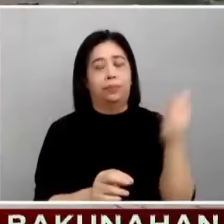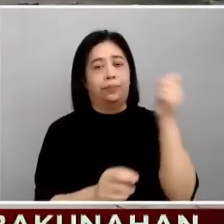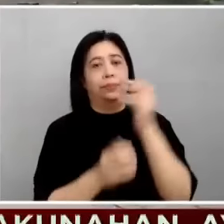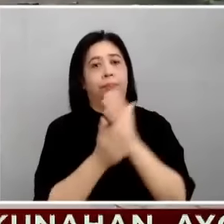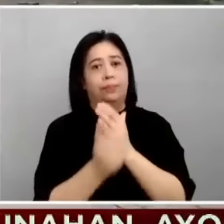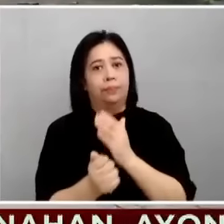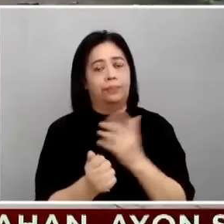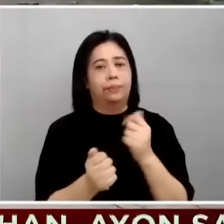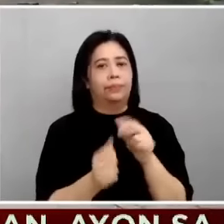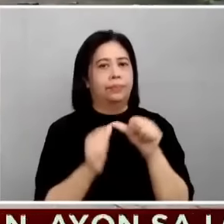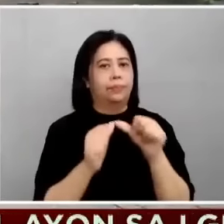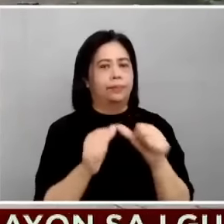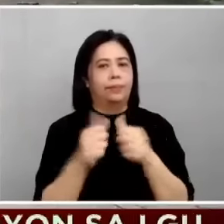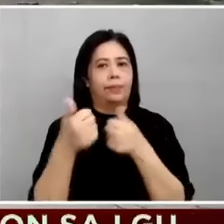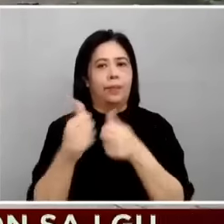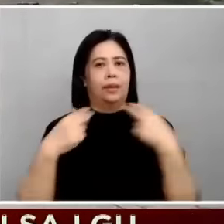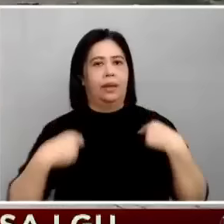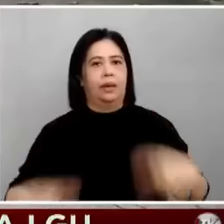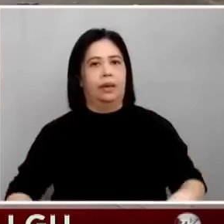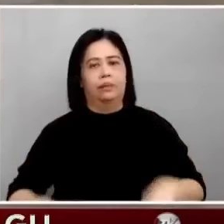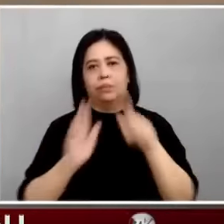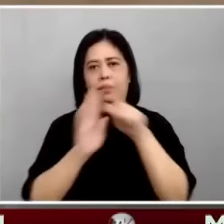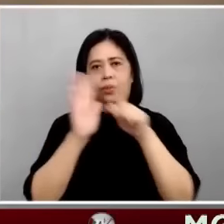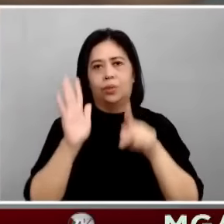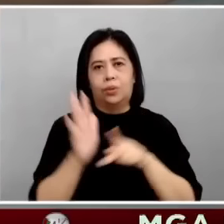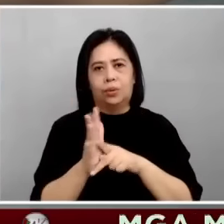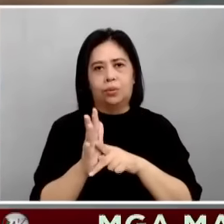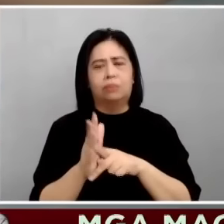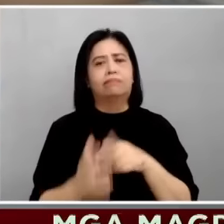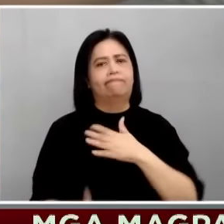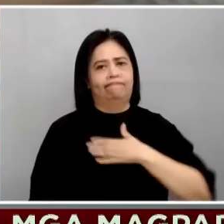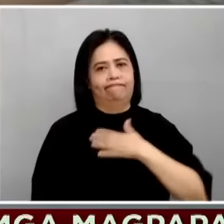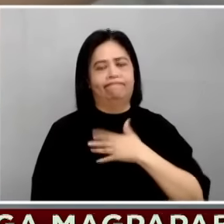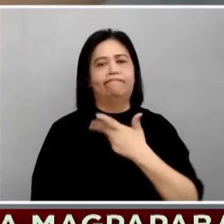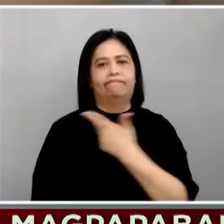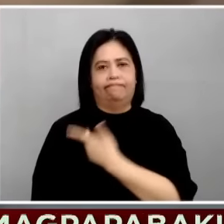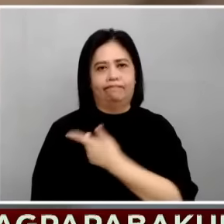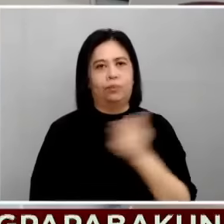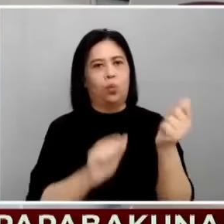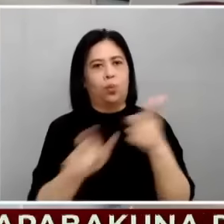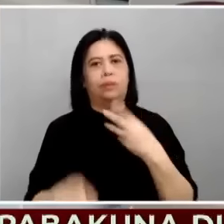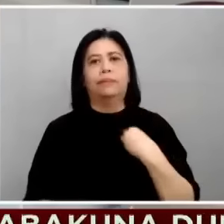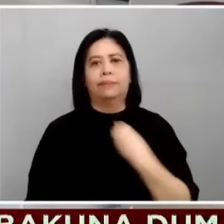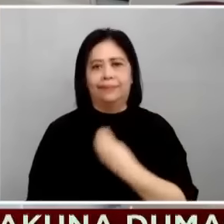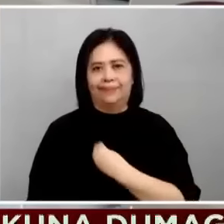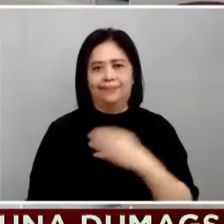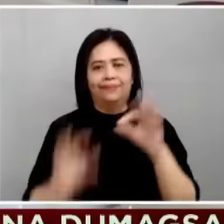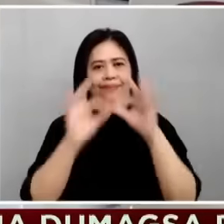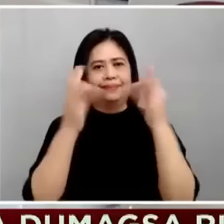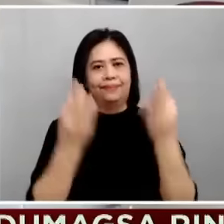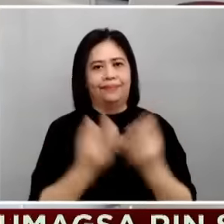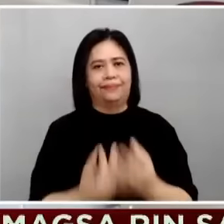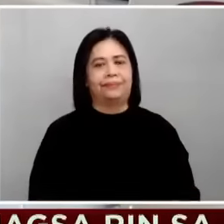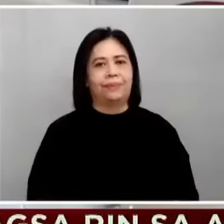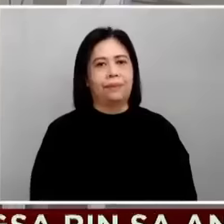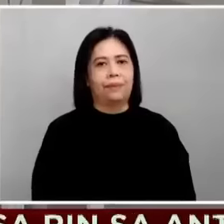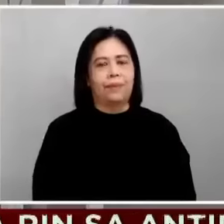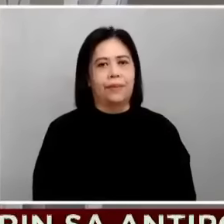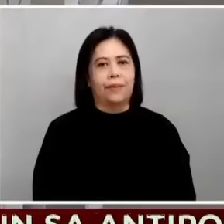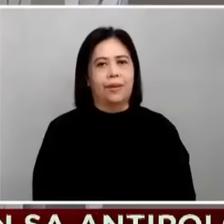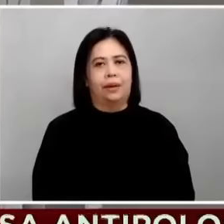bukod sa patuloy na pagsunod sa health protocol, magpabakuna ang lahat ng miyembro ng pamilya.